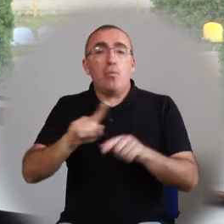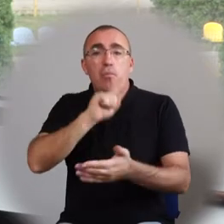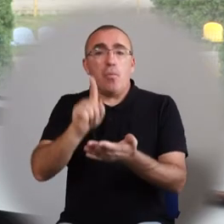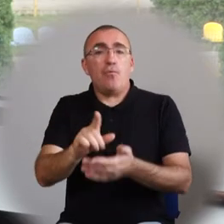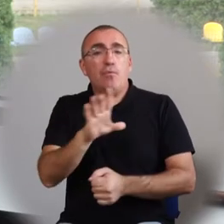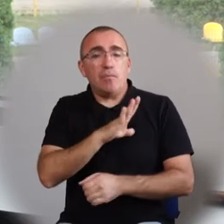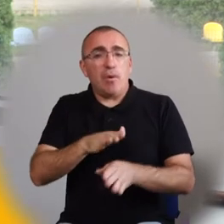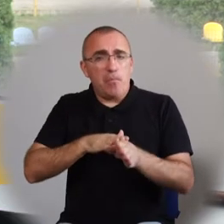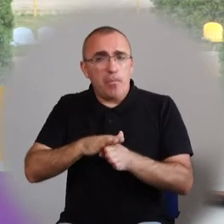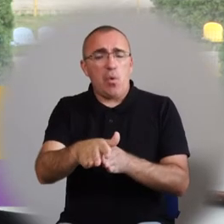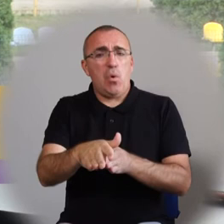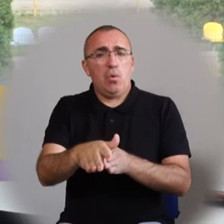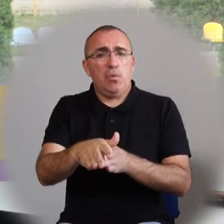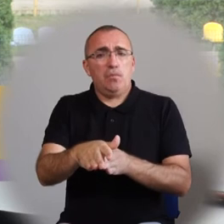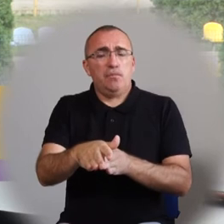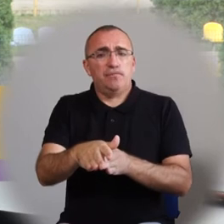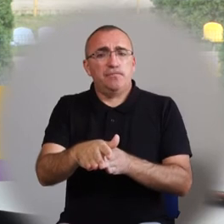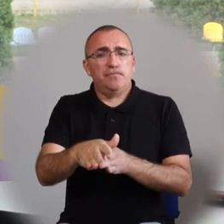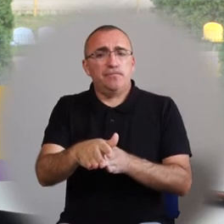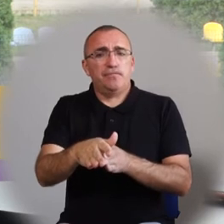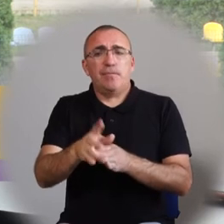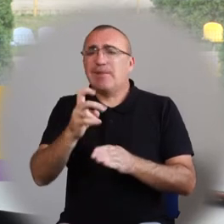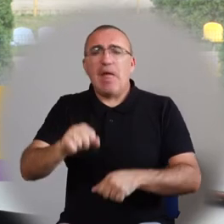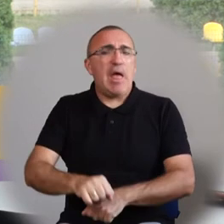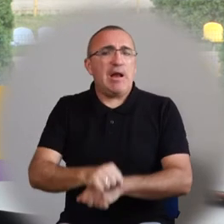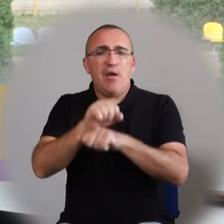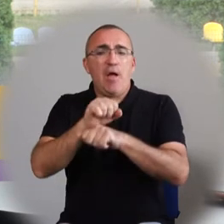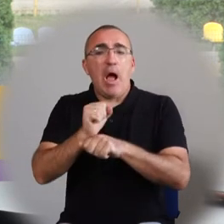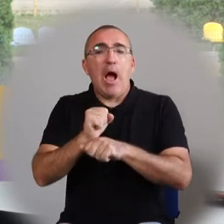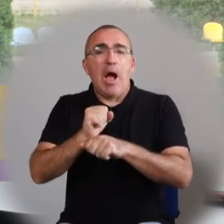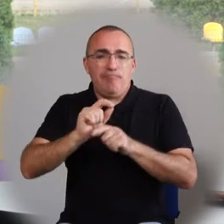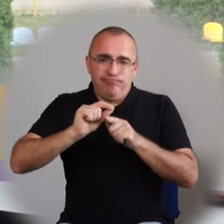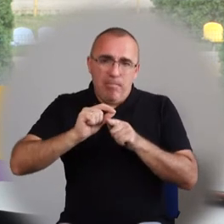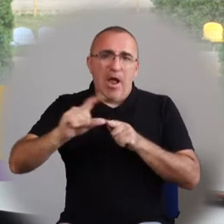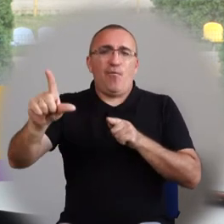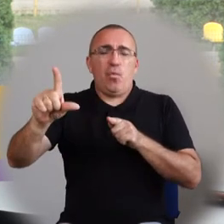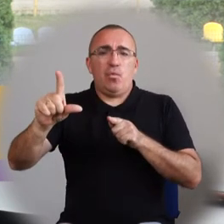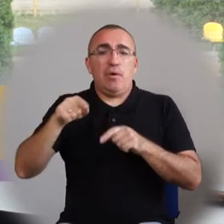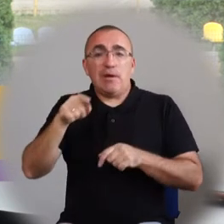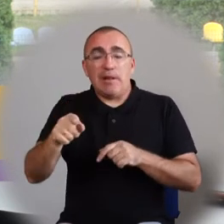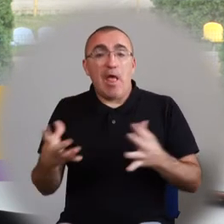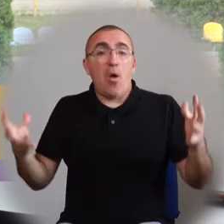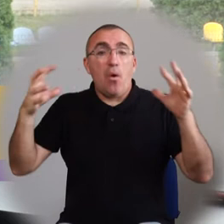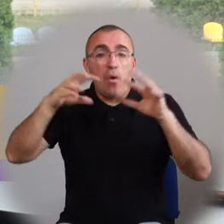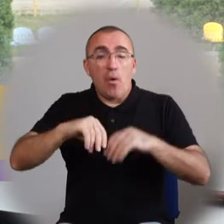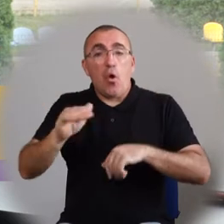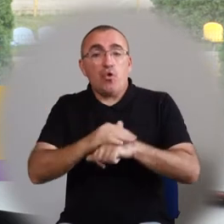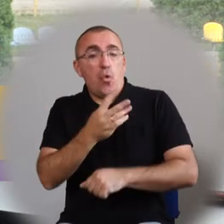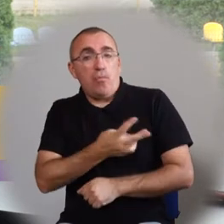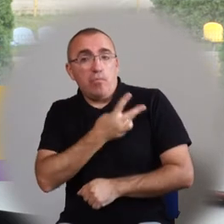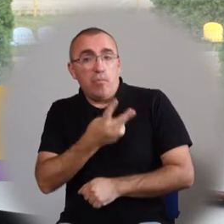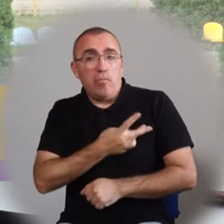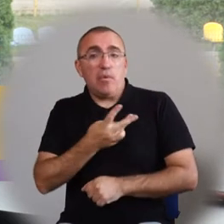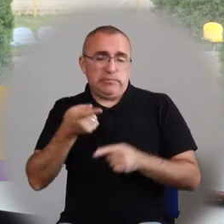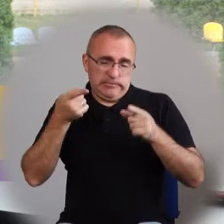в тому, що повинна була проходити не революційно, а еволюційно. Тобто те